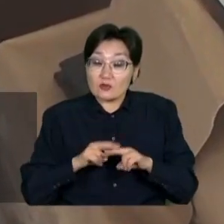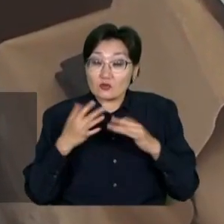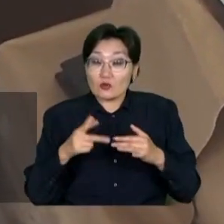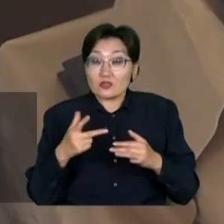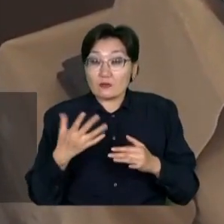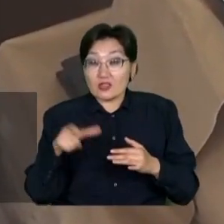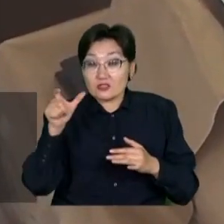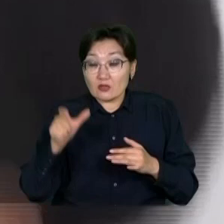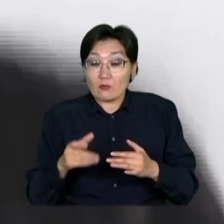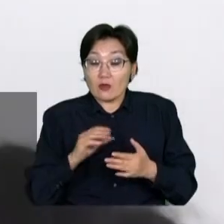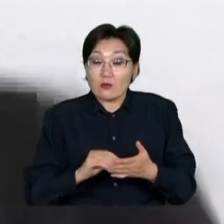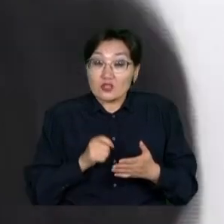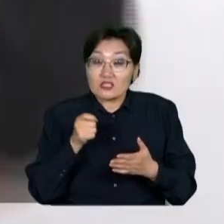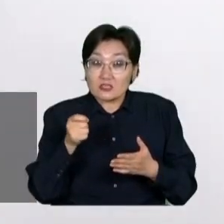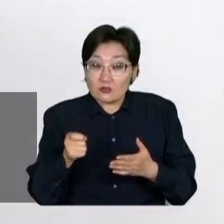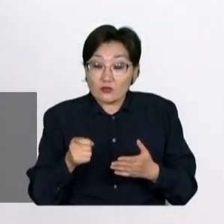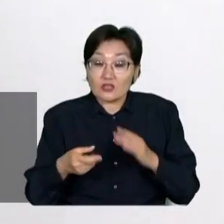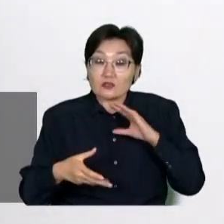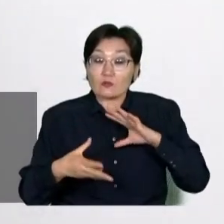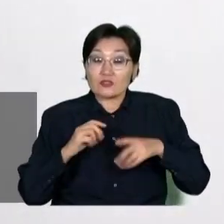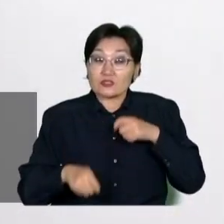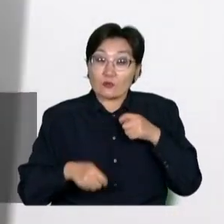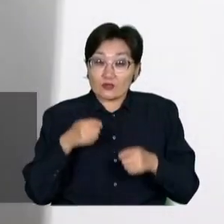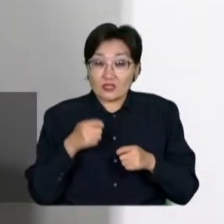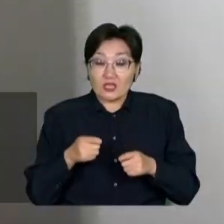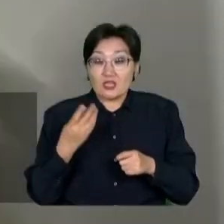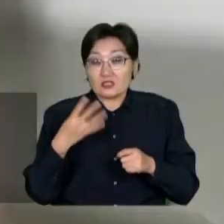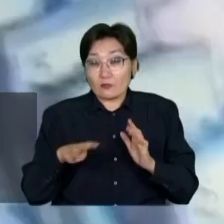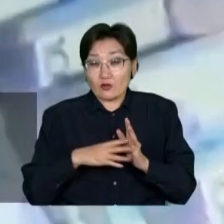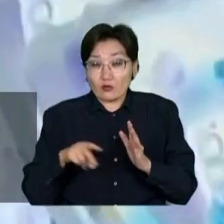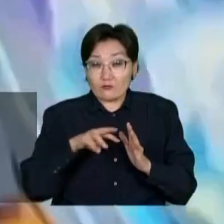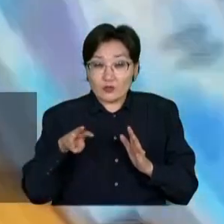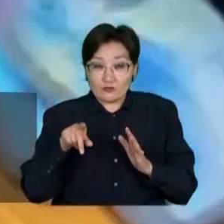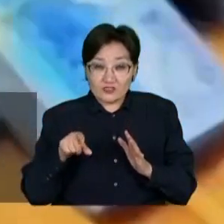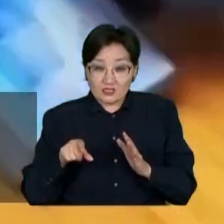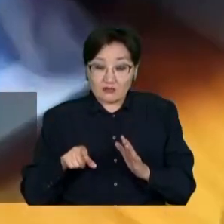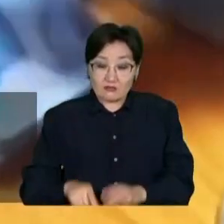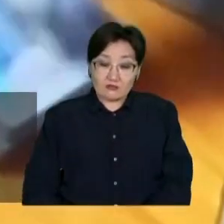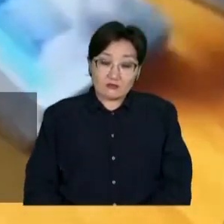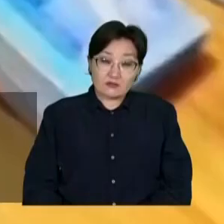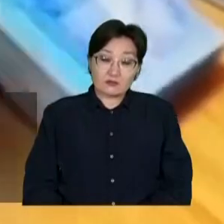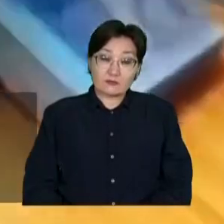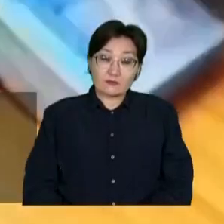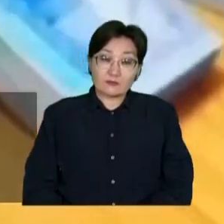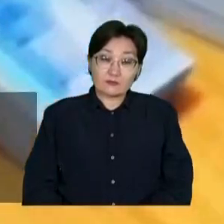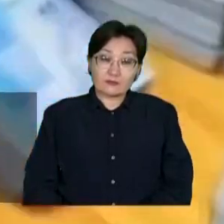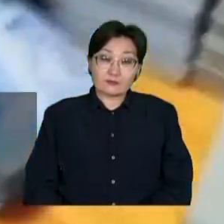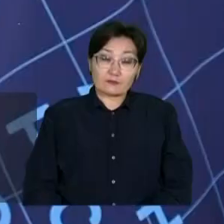35 человек подали заявление. Сумма ущерба составила более 49 миллионов тенге.